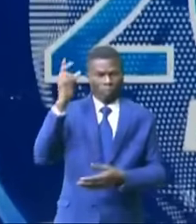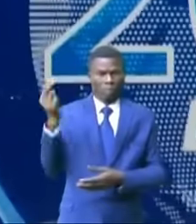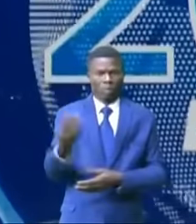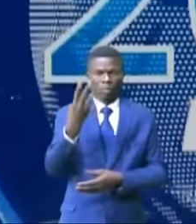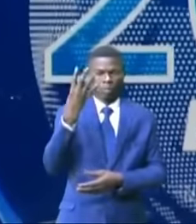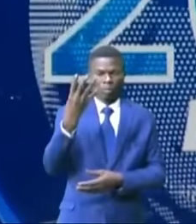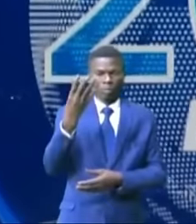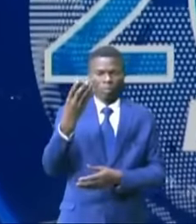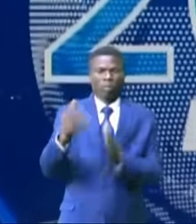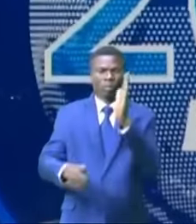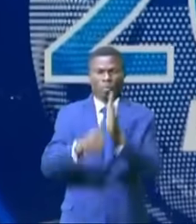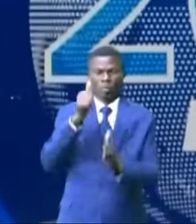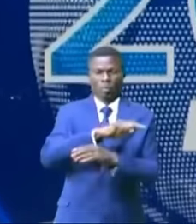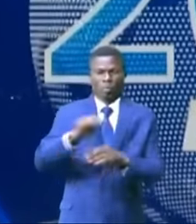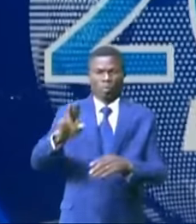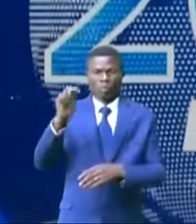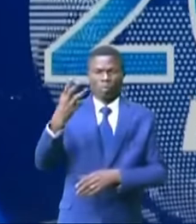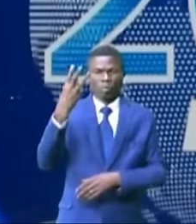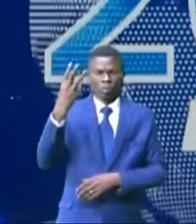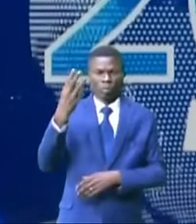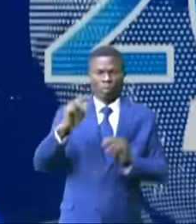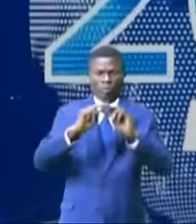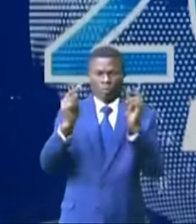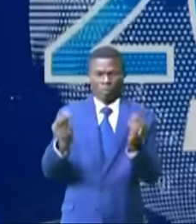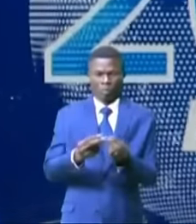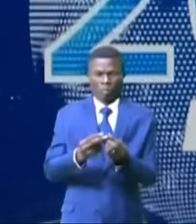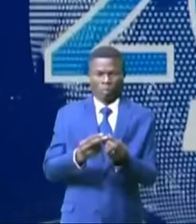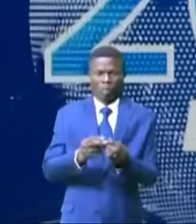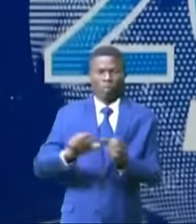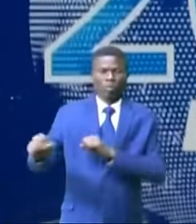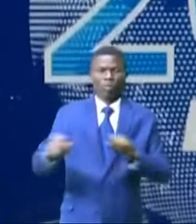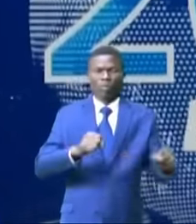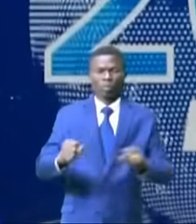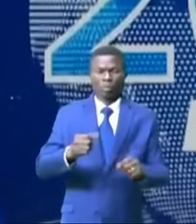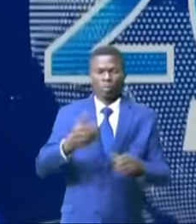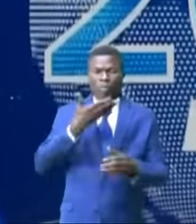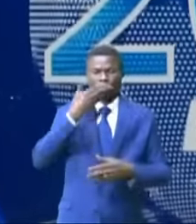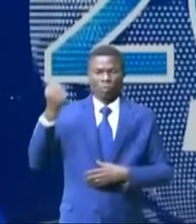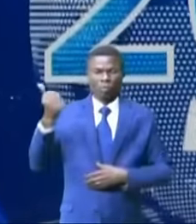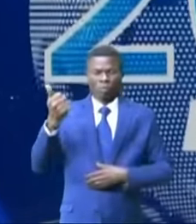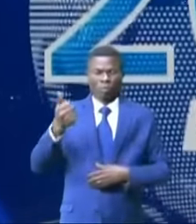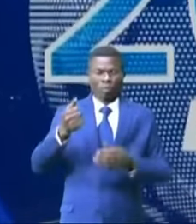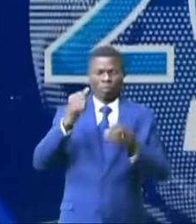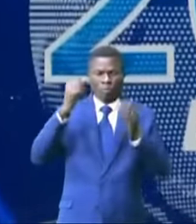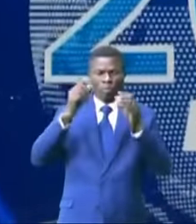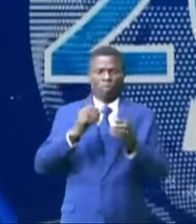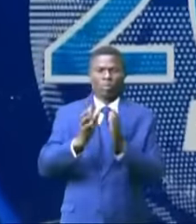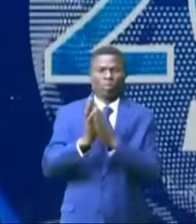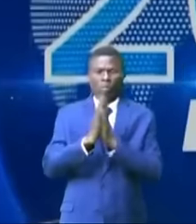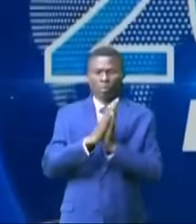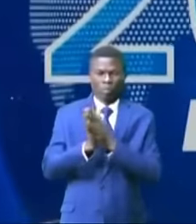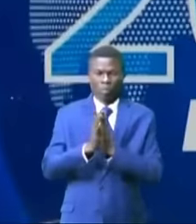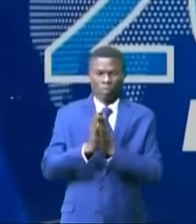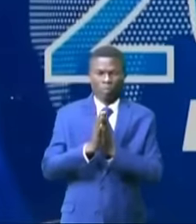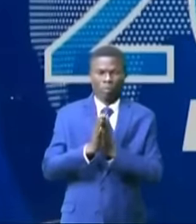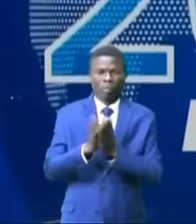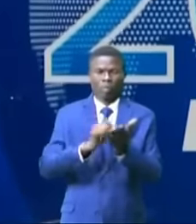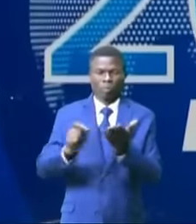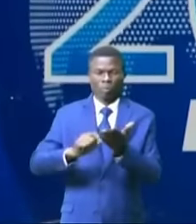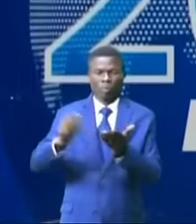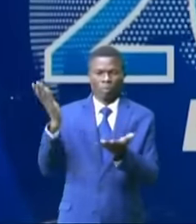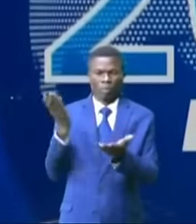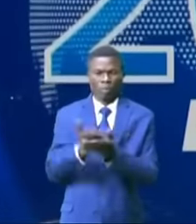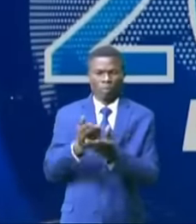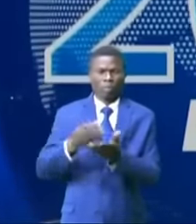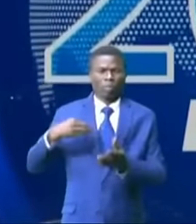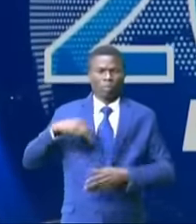24 novembre 2023 pour la coordination Espace Grand Est. Excellence Vital Kamerhe-Lwa Kanyingini Kingi,